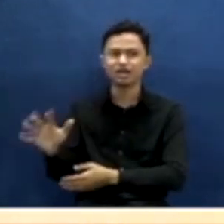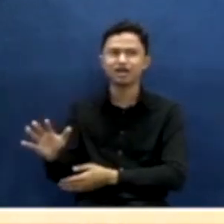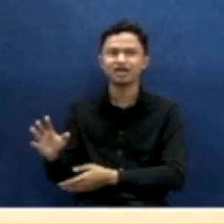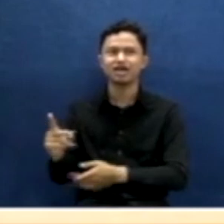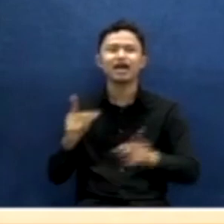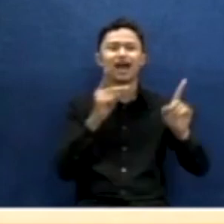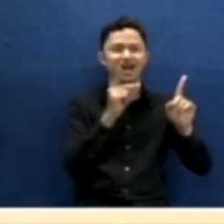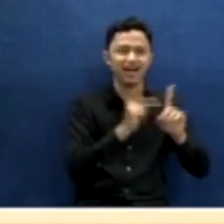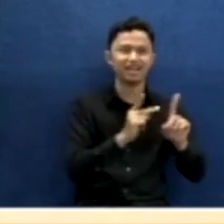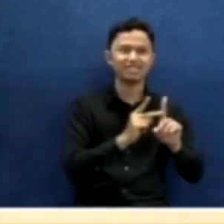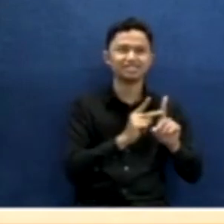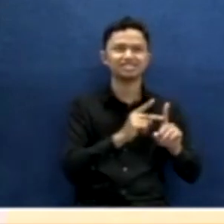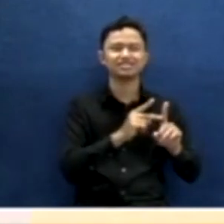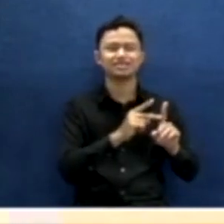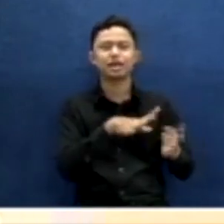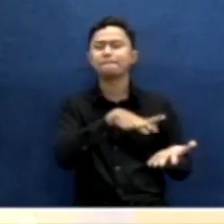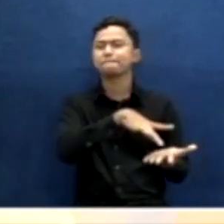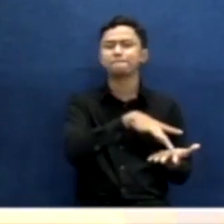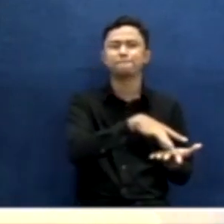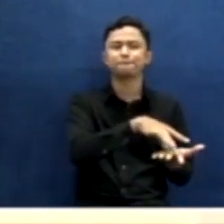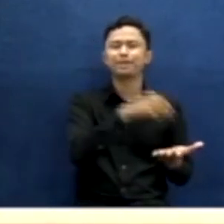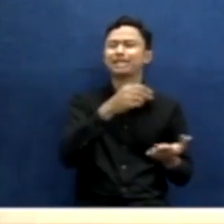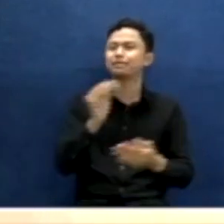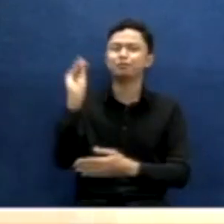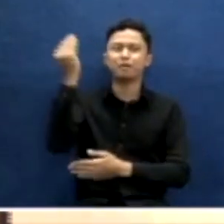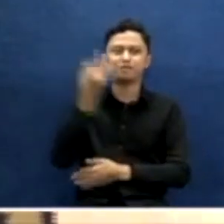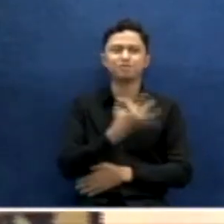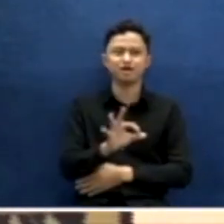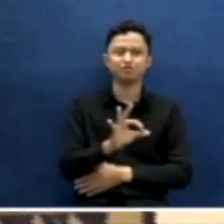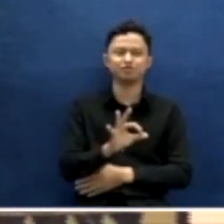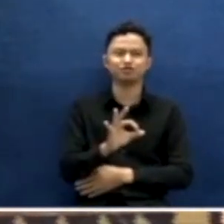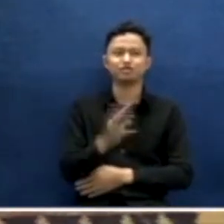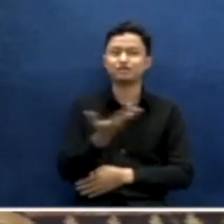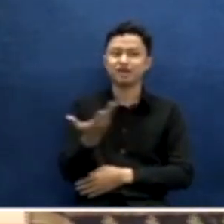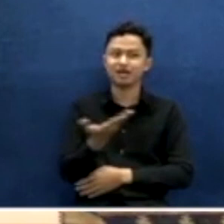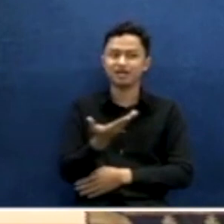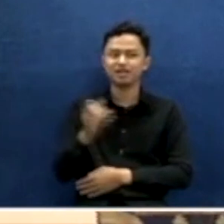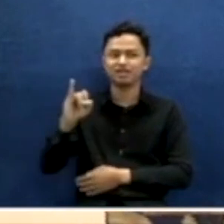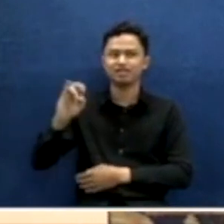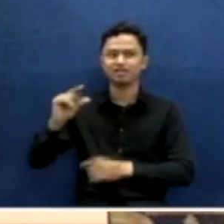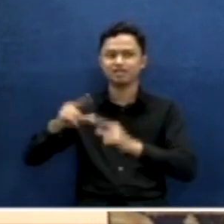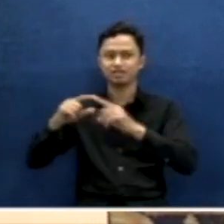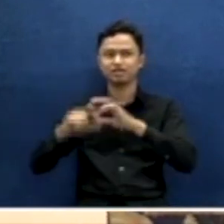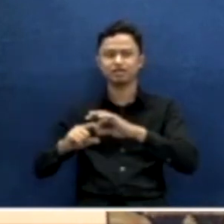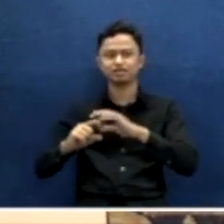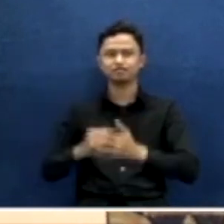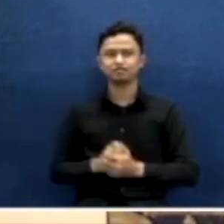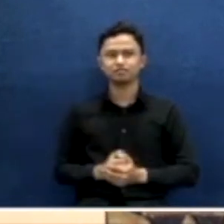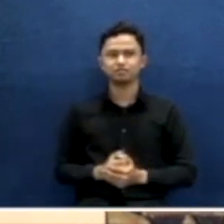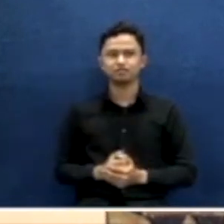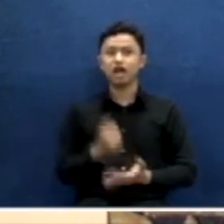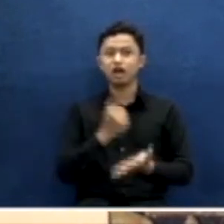HajazbinYusufakhirnyamemilih seorangpemimpinyangakandikirimuntukmenjadi pemimpindiIrak.Pemimpinyangdipiliholeh Hajaz